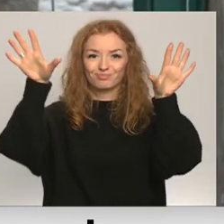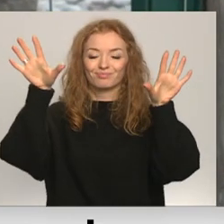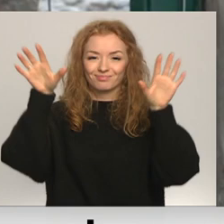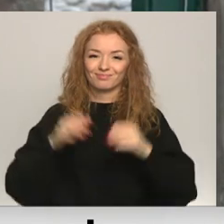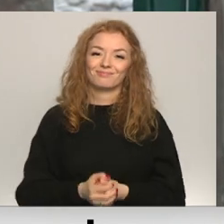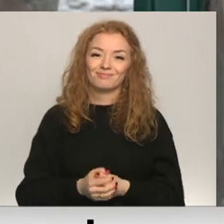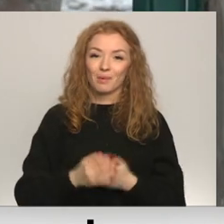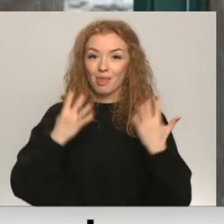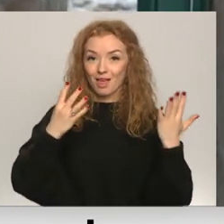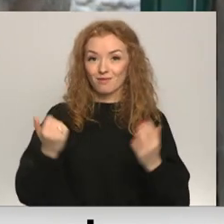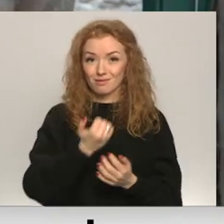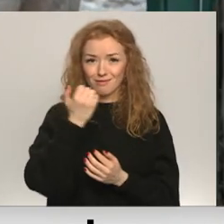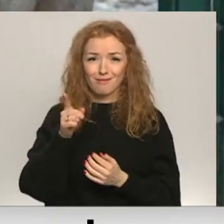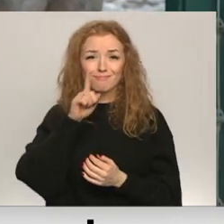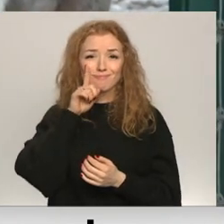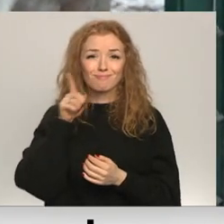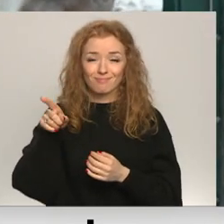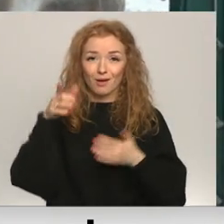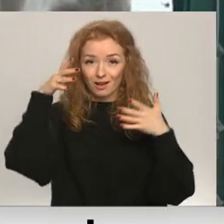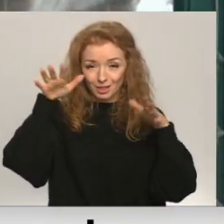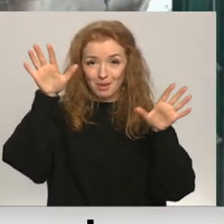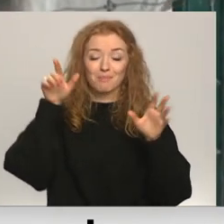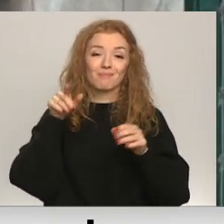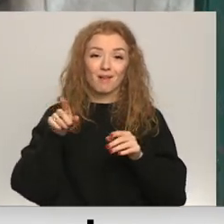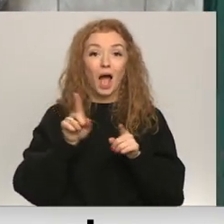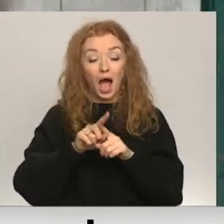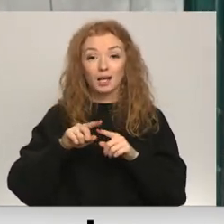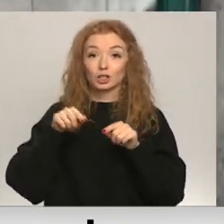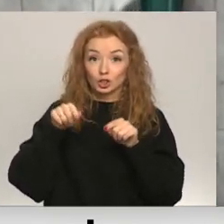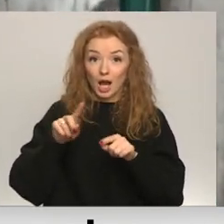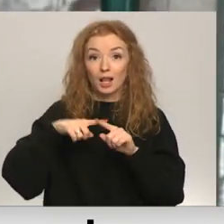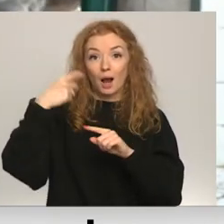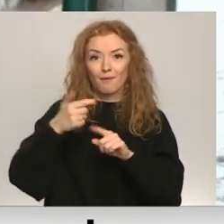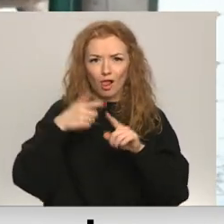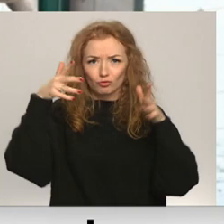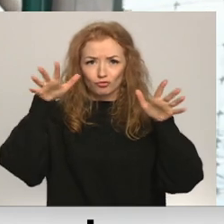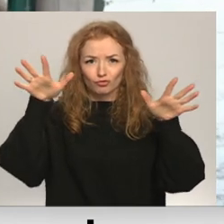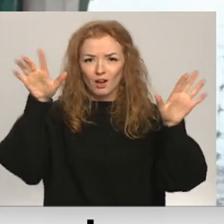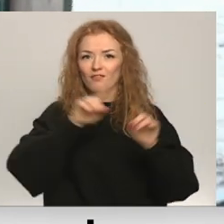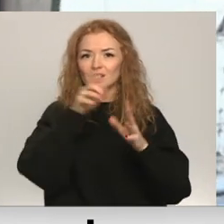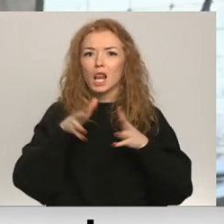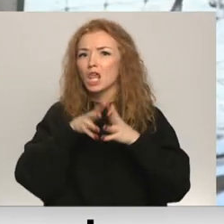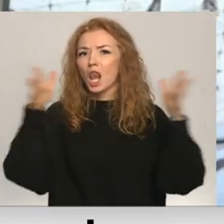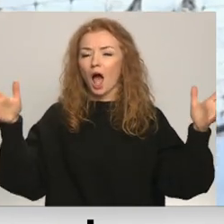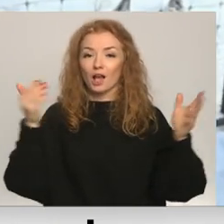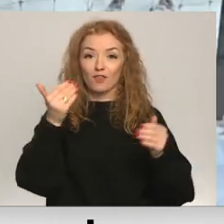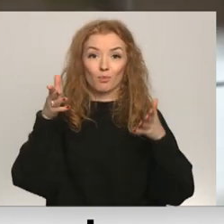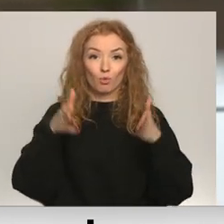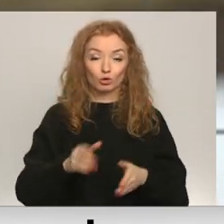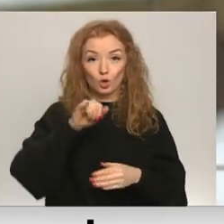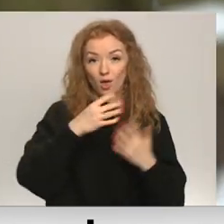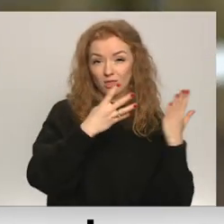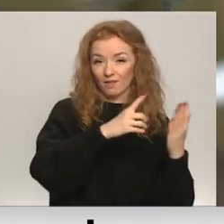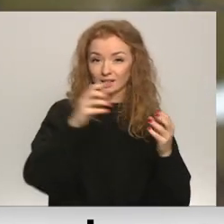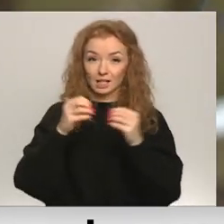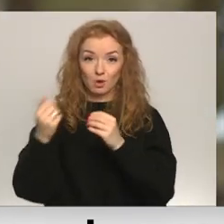aizmetņi. 9 gadus vecajam Elmo šie un, iespējams, arī nākamgad izaugušie ragi būs varenākie viņa mūžā, jo 9 līdz